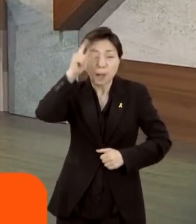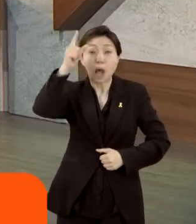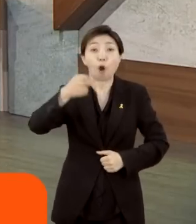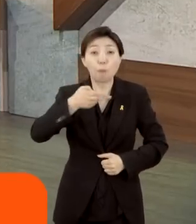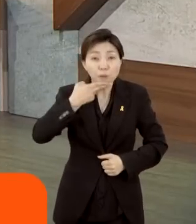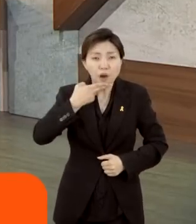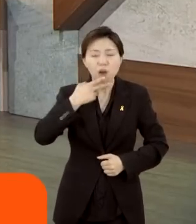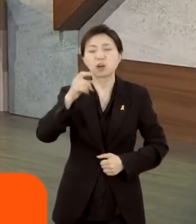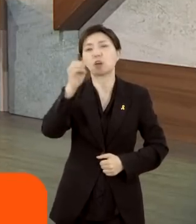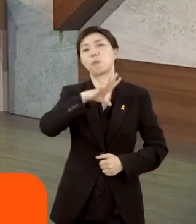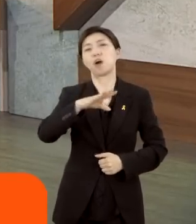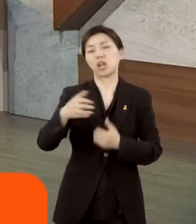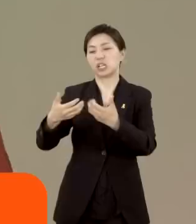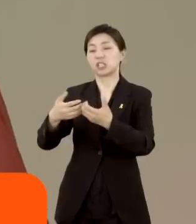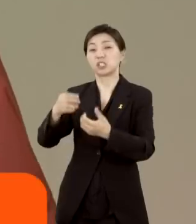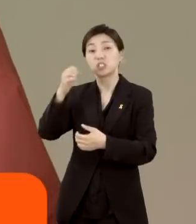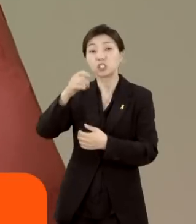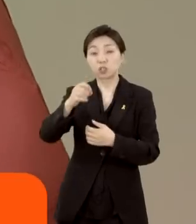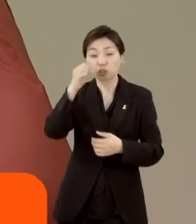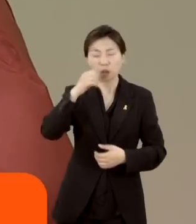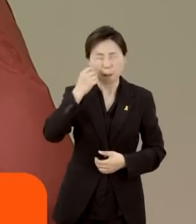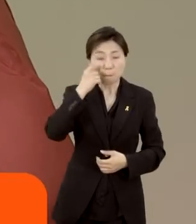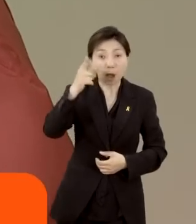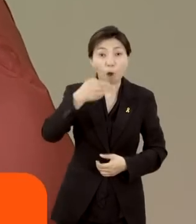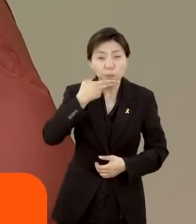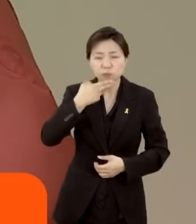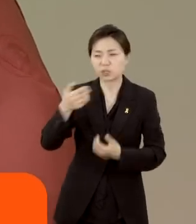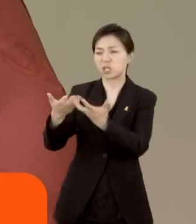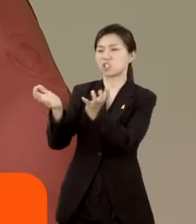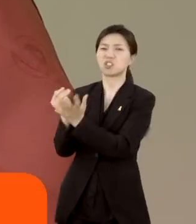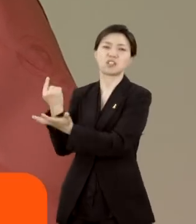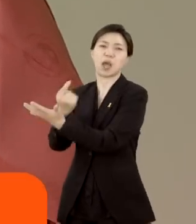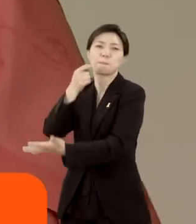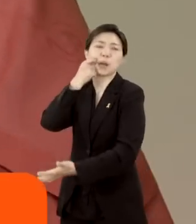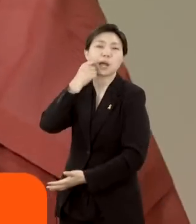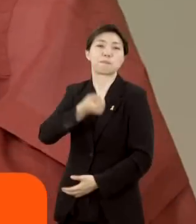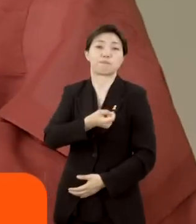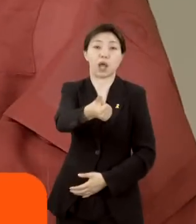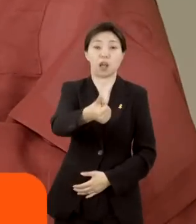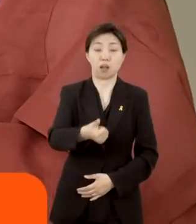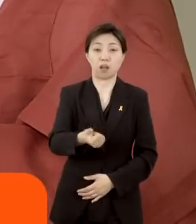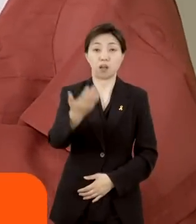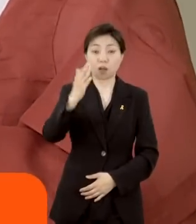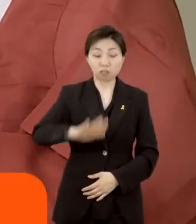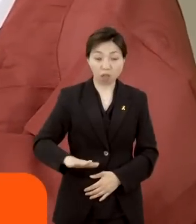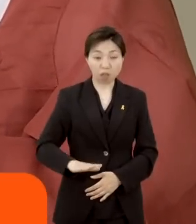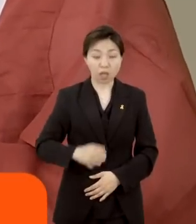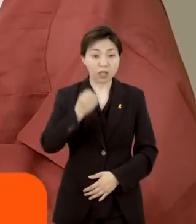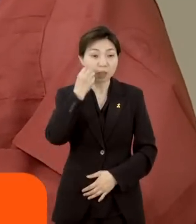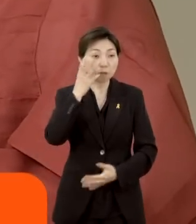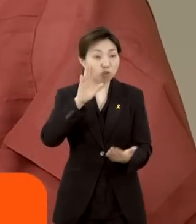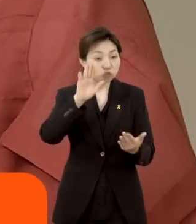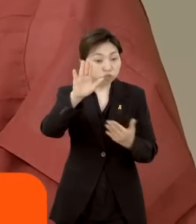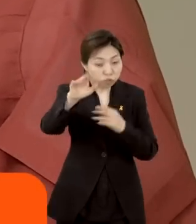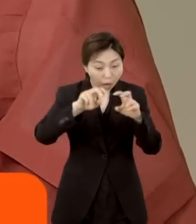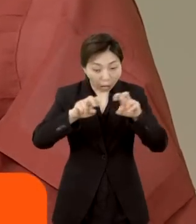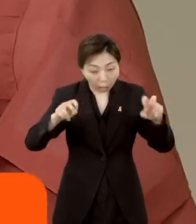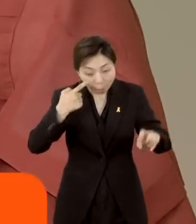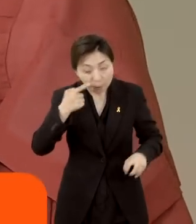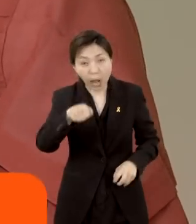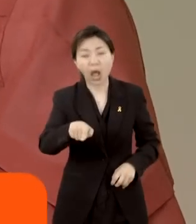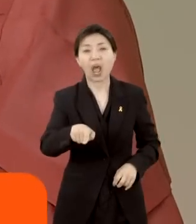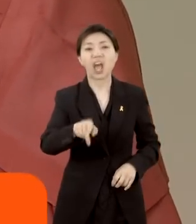라고 했는데 3개월 안가 끝날 때쯤에 윤아 스님이 혼자만 못